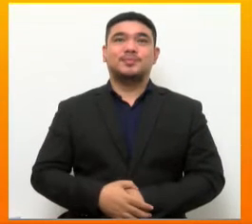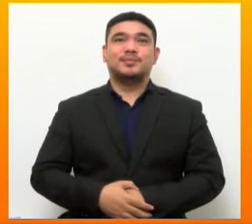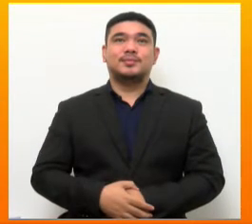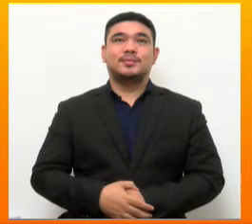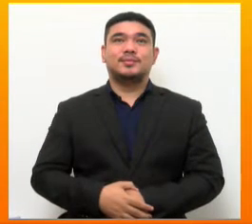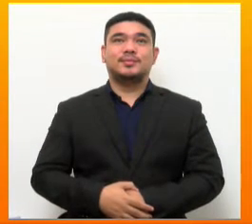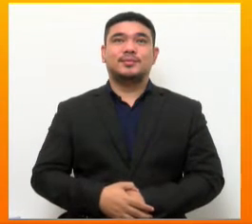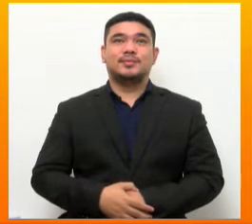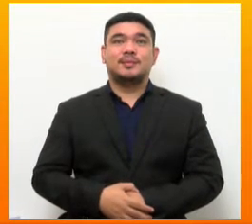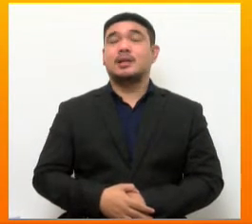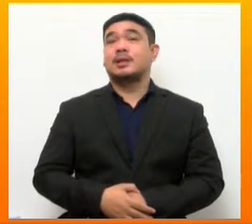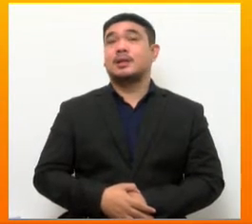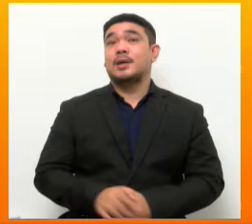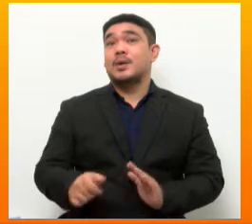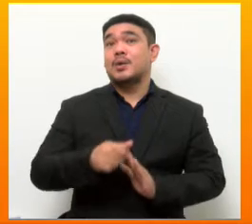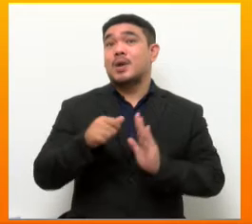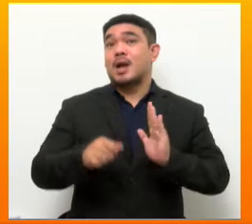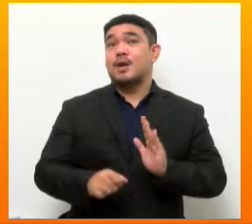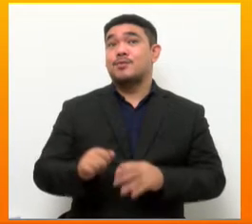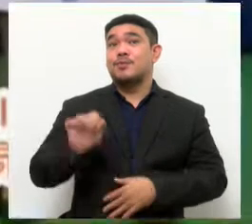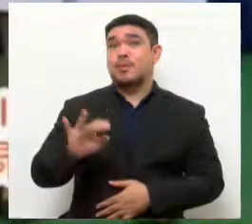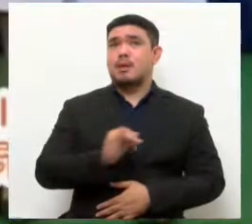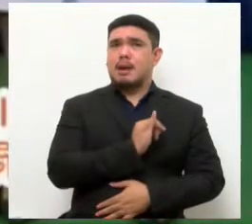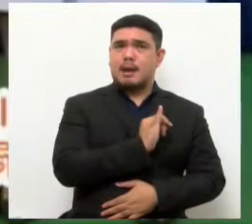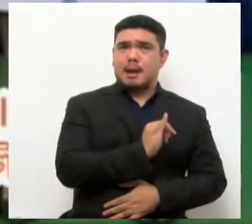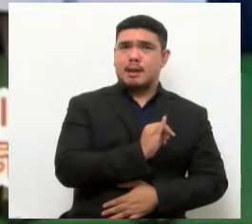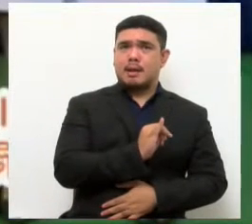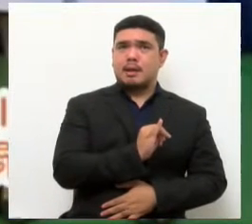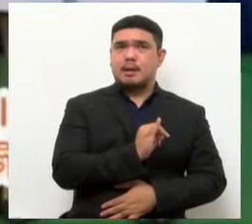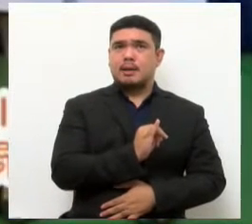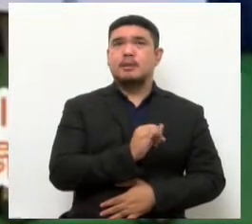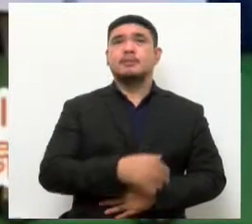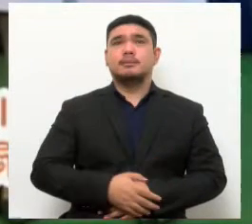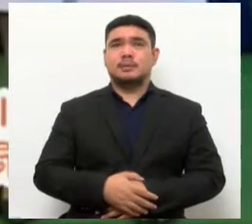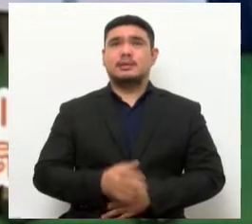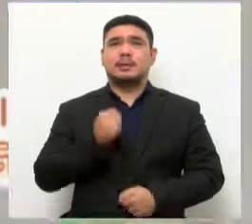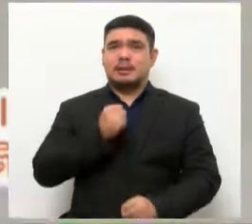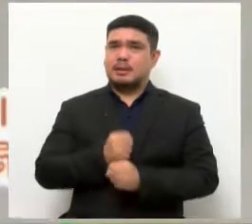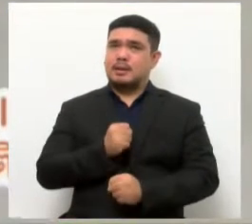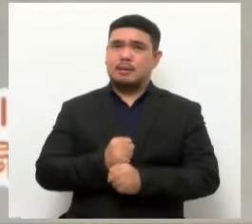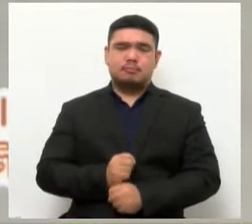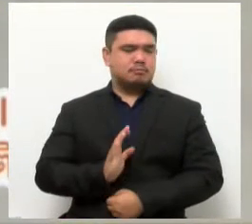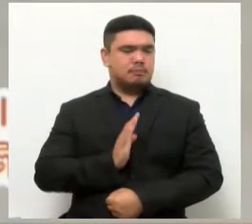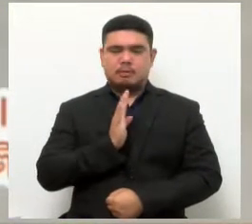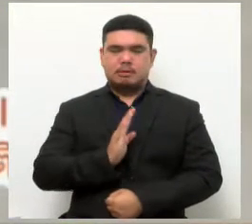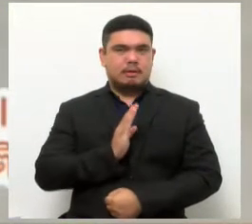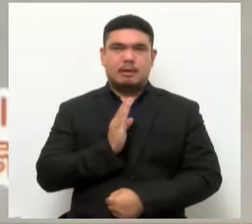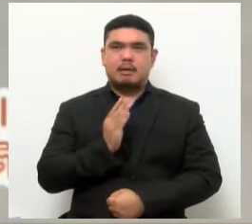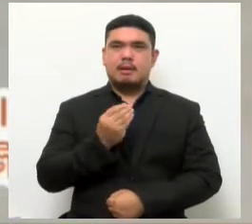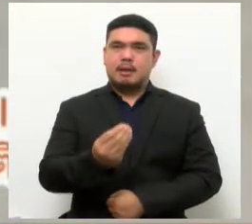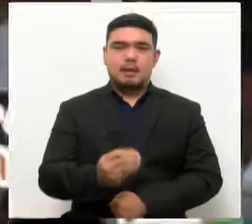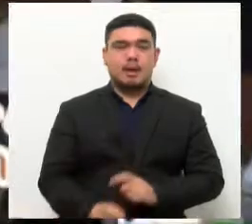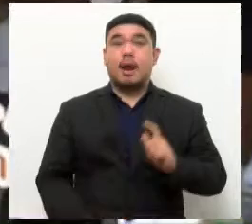ร I am Korat for I Integrity ทำงานอย่างมีเกียรติและศักดิ์ศรี